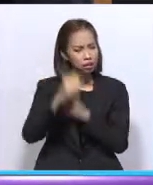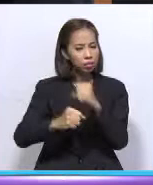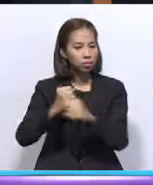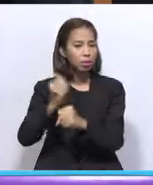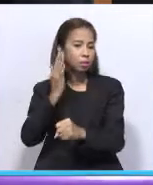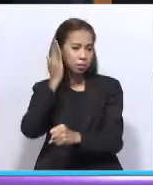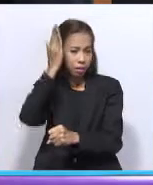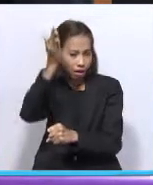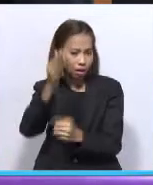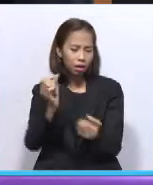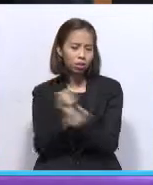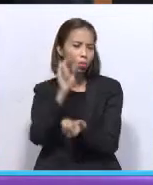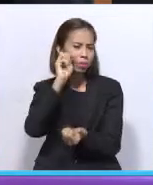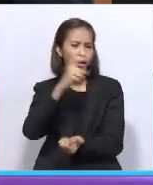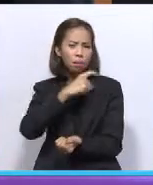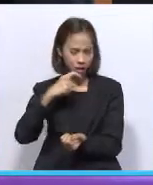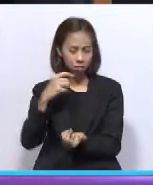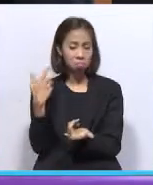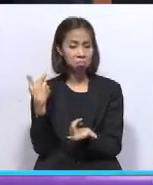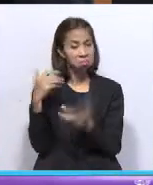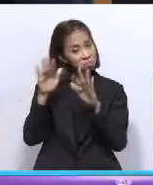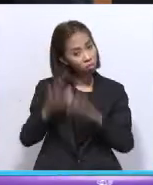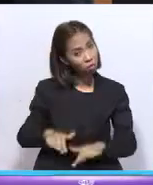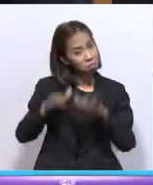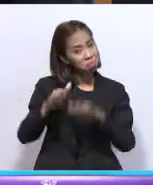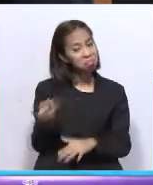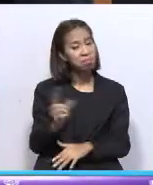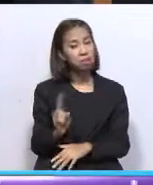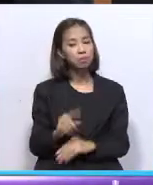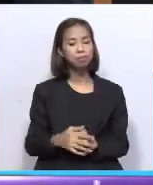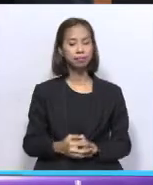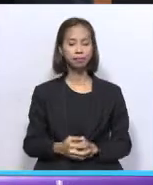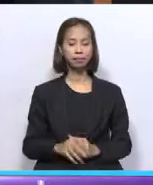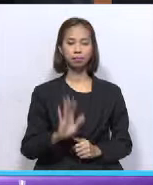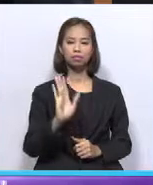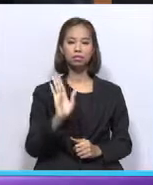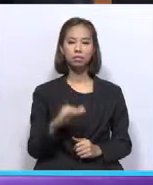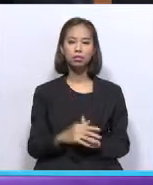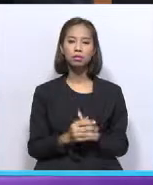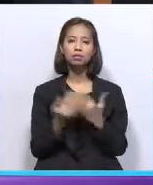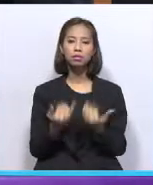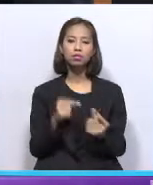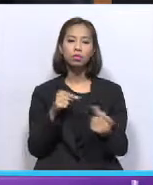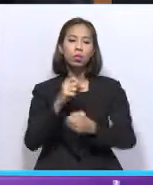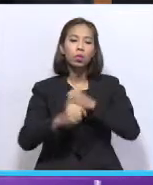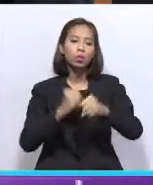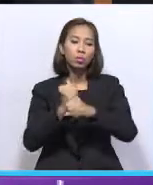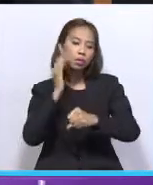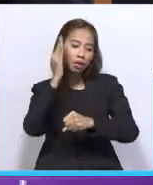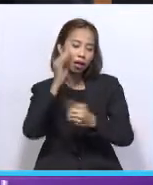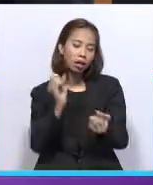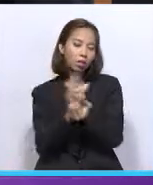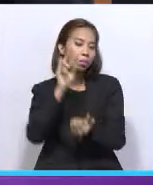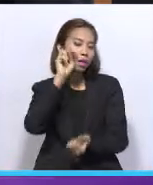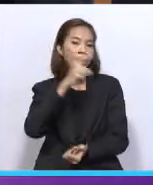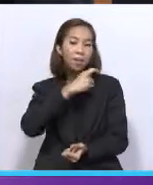แล้งเนี่ยดูแล้วก็น่าจะเบาบางลงไปบ้างไหมครับ ครับคือขอเรียนเลยครับว่าสถานการณ์ภัยแล้งในปีหน้าเนี่ยคิดว่า